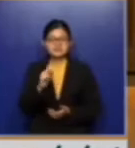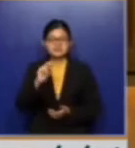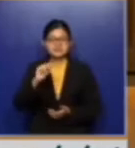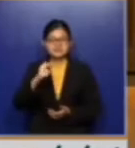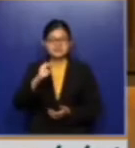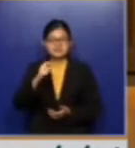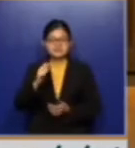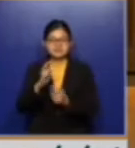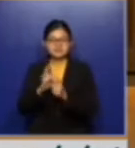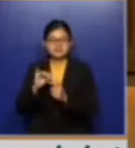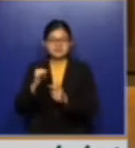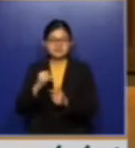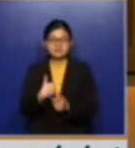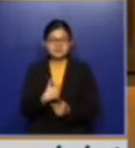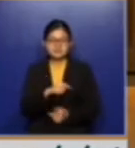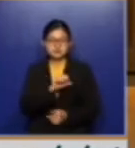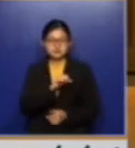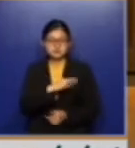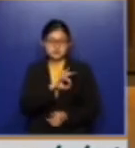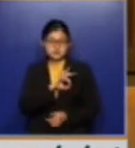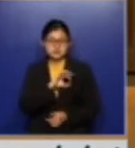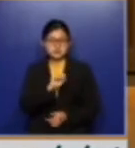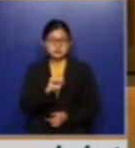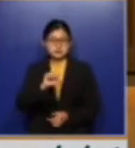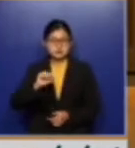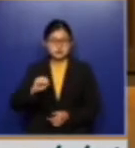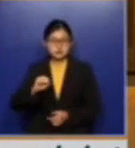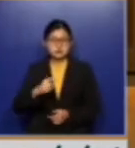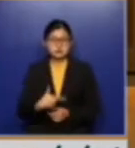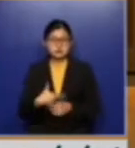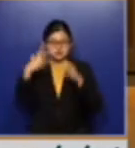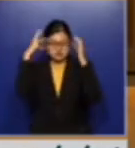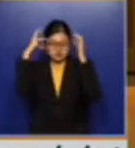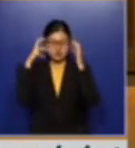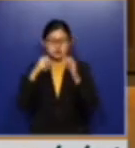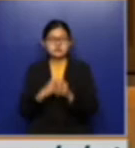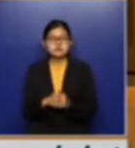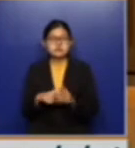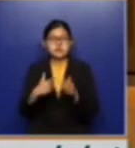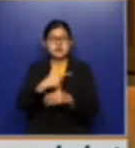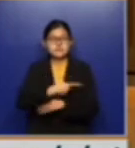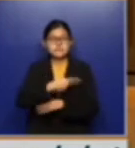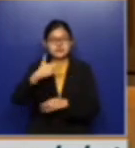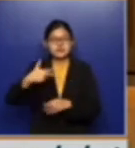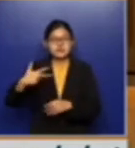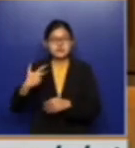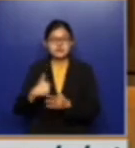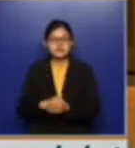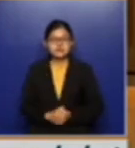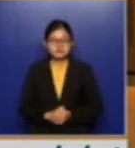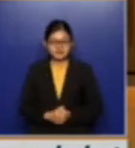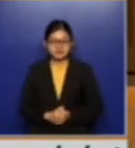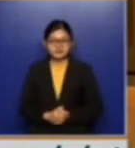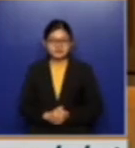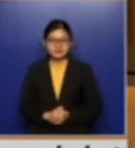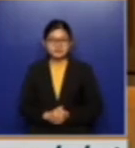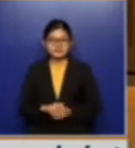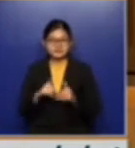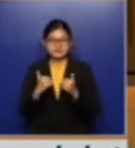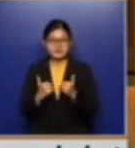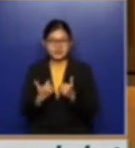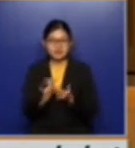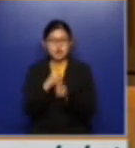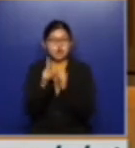ยูนสมาชิกสภาผู้แทน ราษฎรจังหวัดสระบุรีพรรคเพื่อไทยวันนี้ขออนุญาตท่านประธานกระทู้ถ